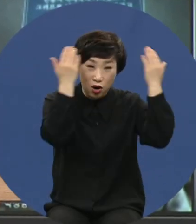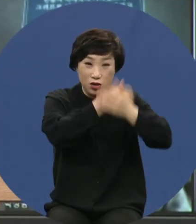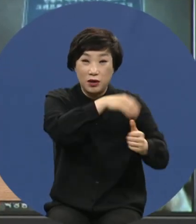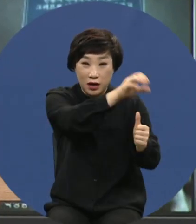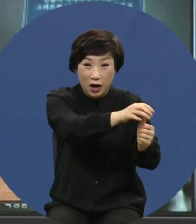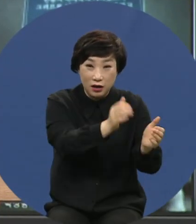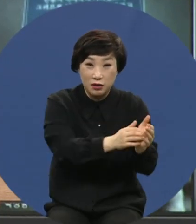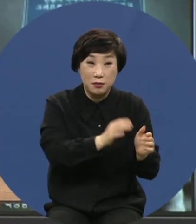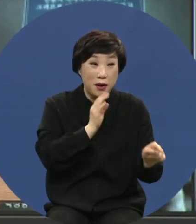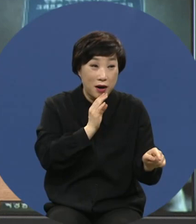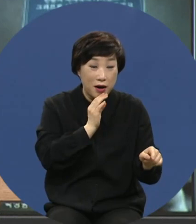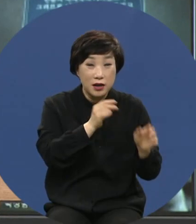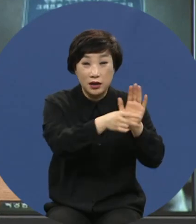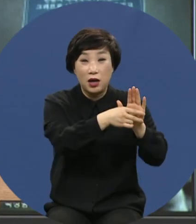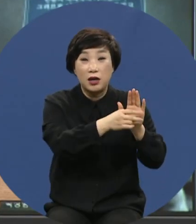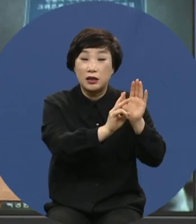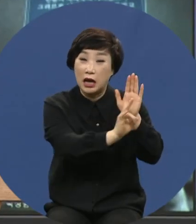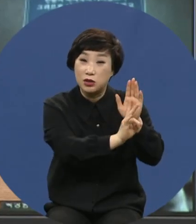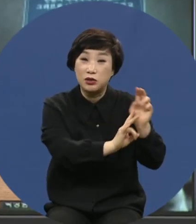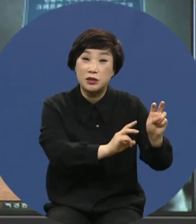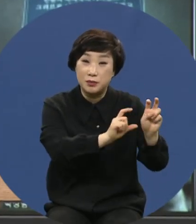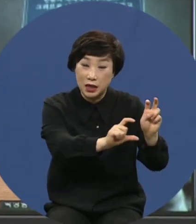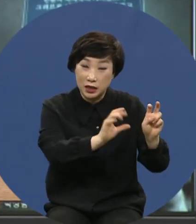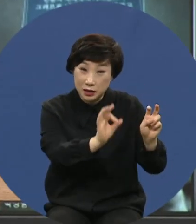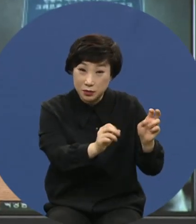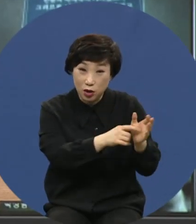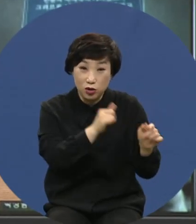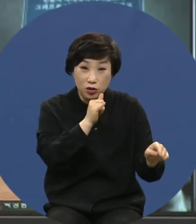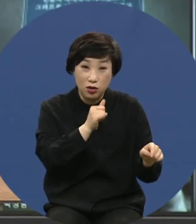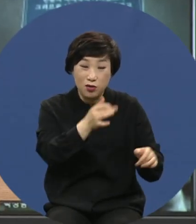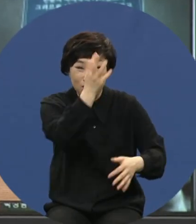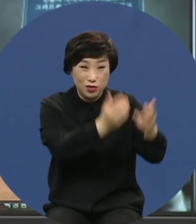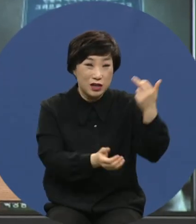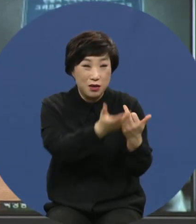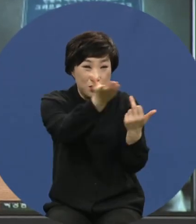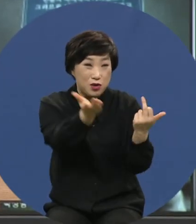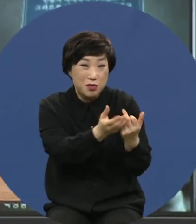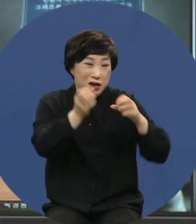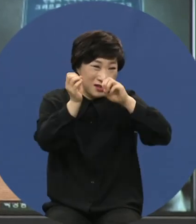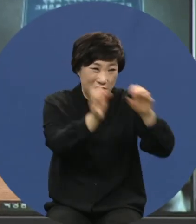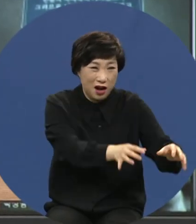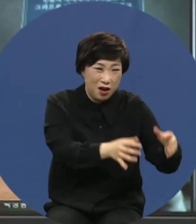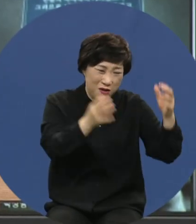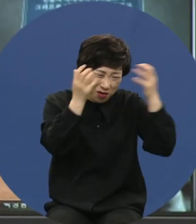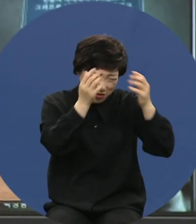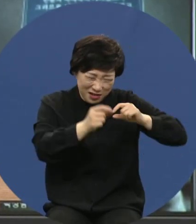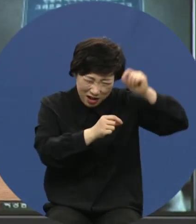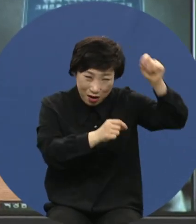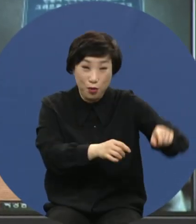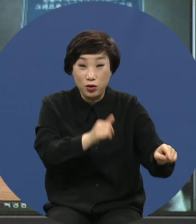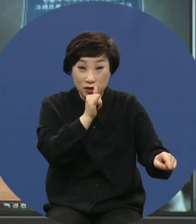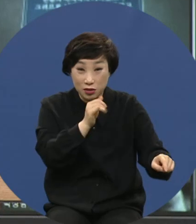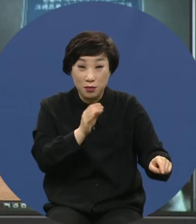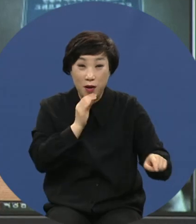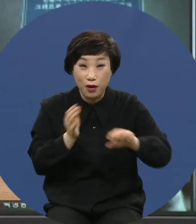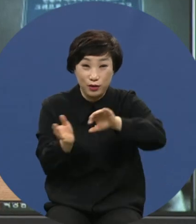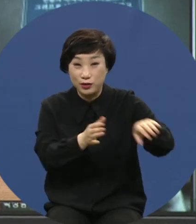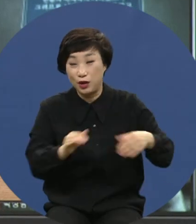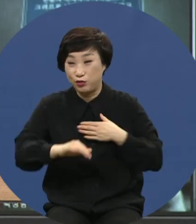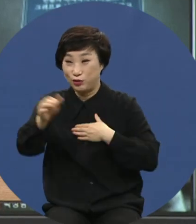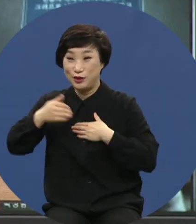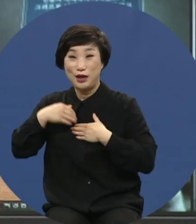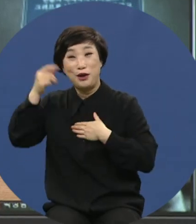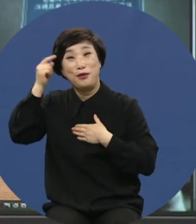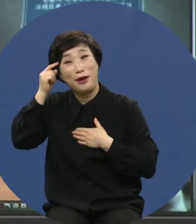거두어 요한계시록 20장 10절에 보니까 파는 불못에 집어넣어도 세세토록 고통받게 했는데 우리에게는